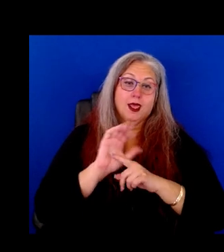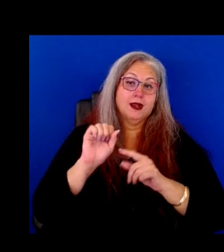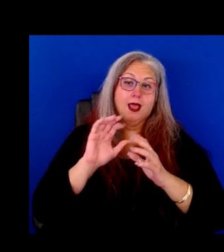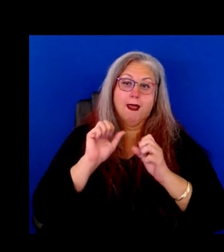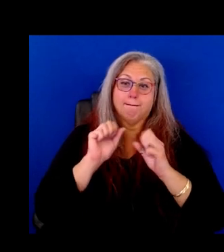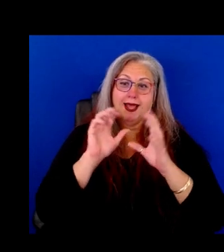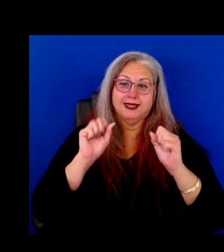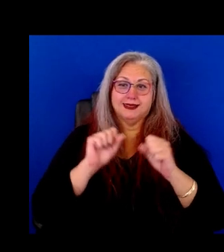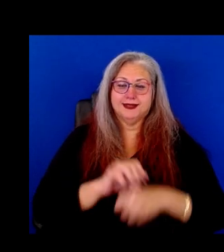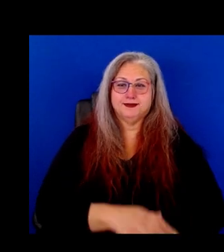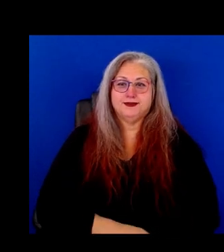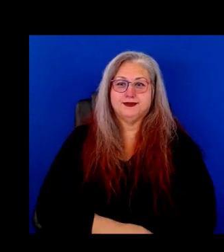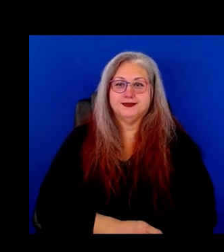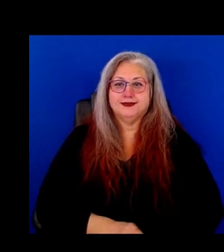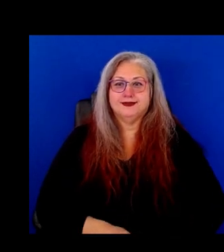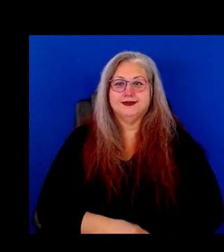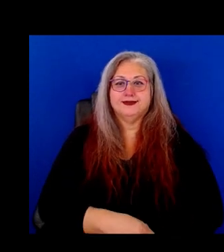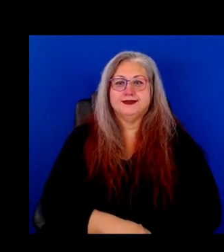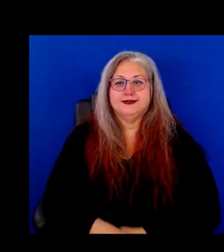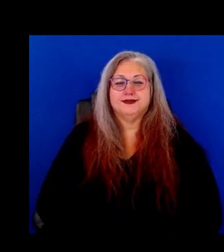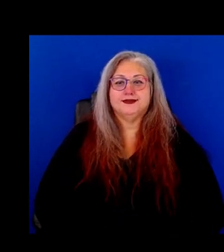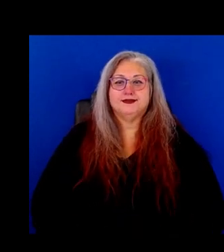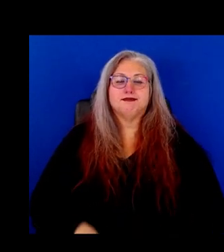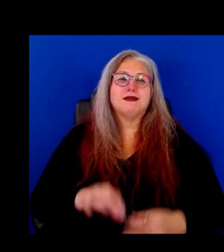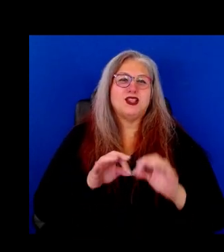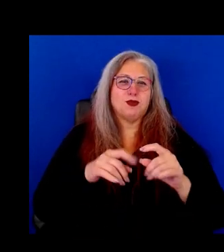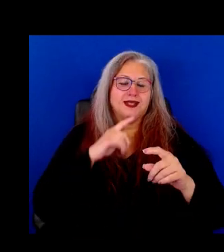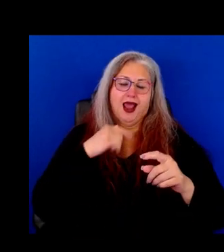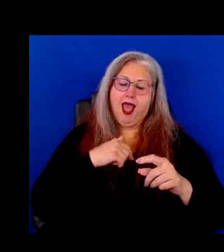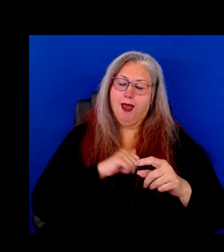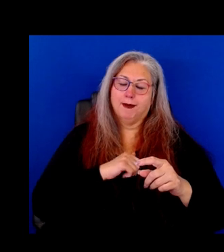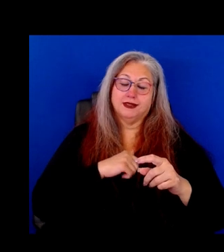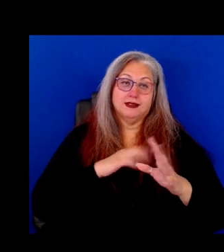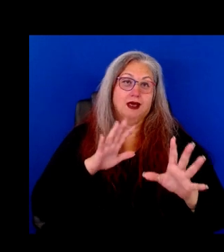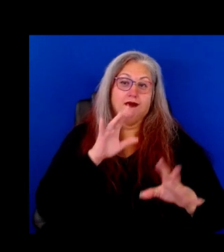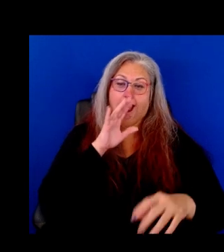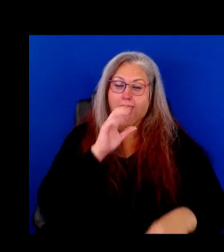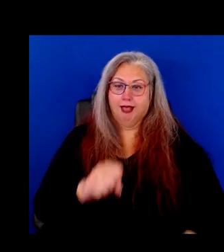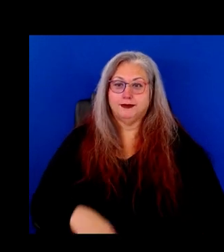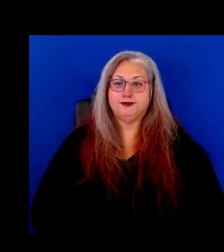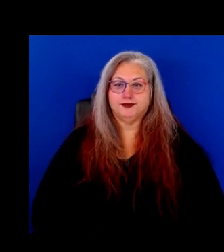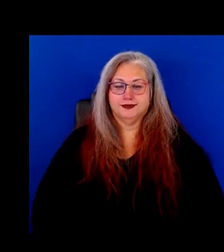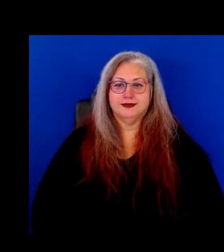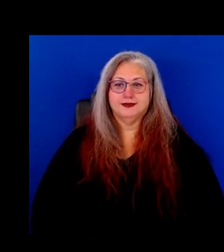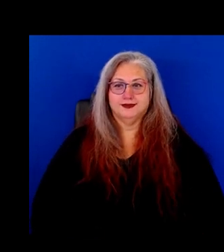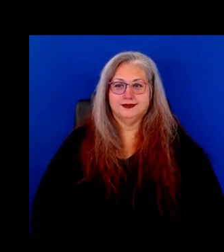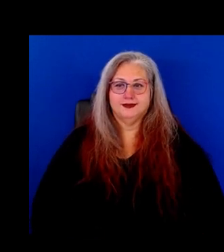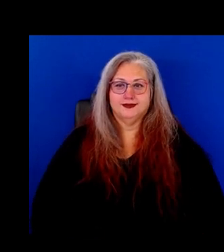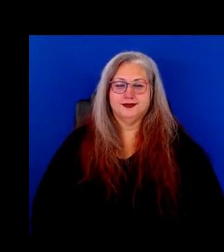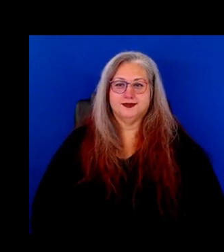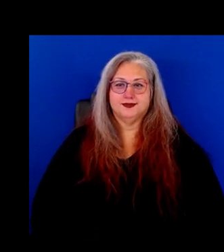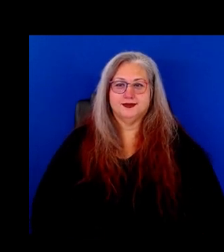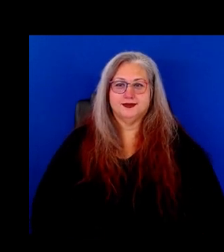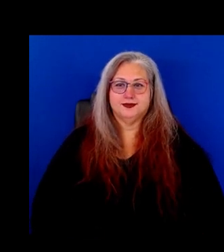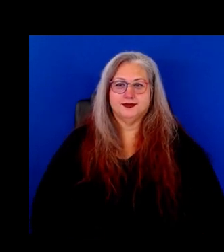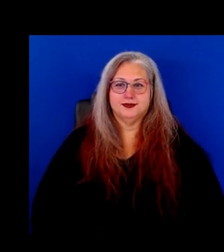I myself was transported. ليلى أنا كمان أخذتيني على عالم كتير مشتاقة رحله، كتير